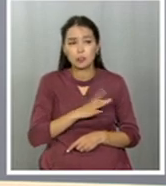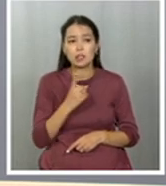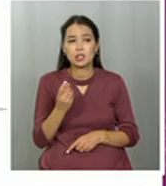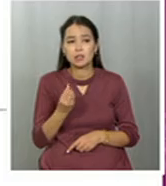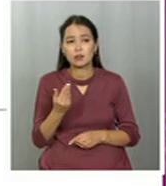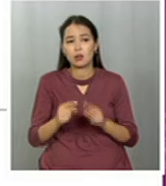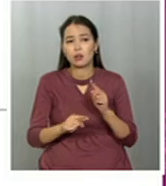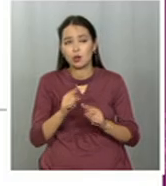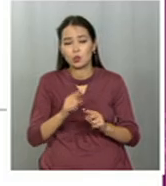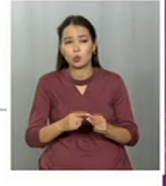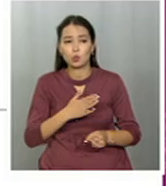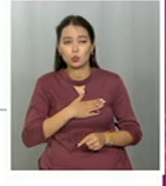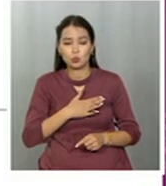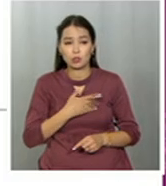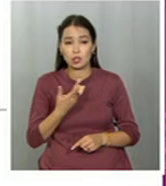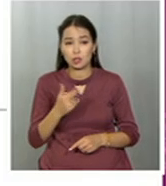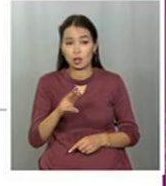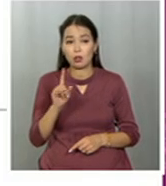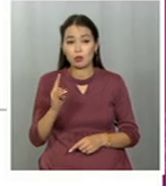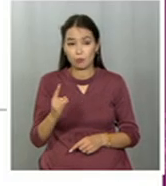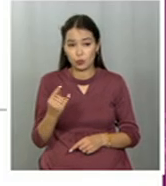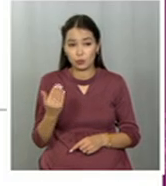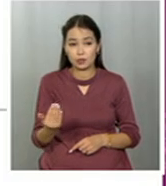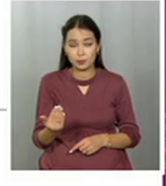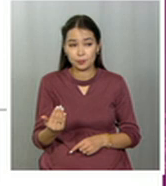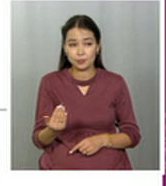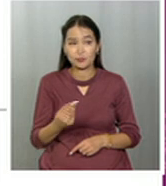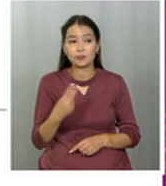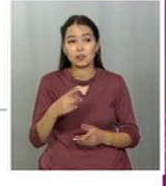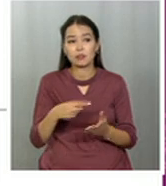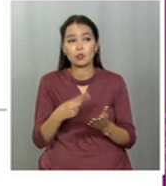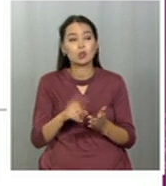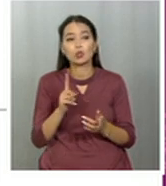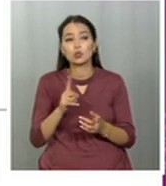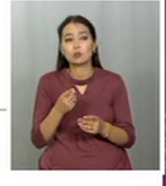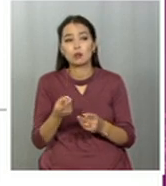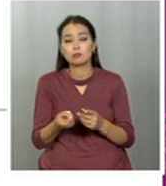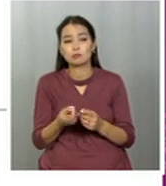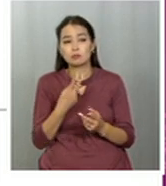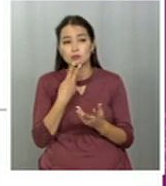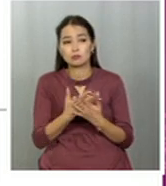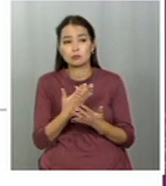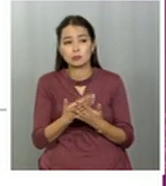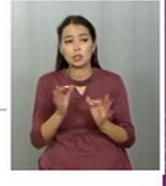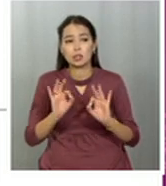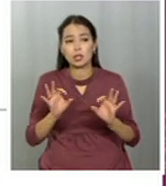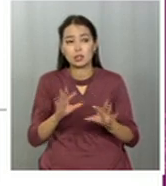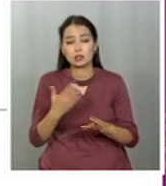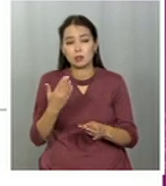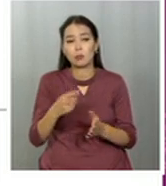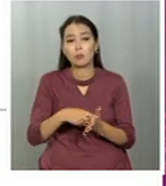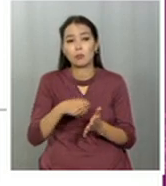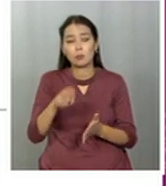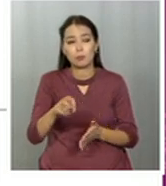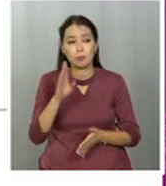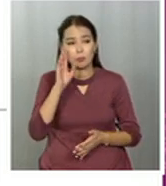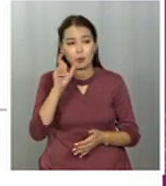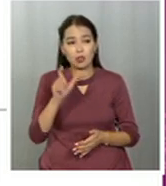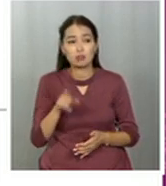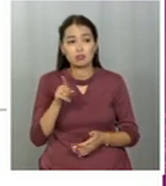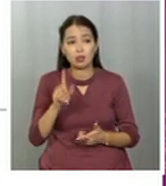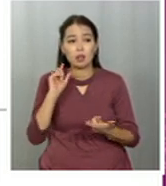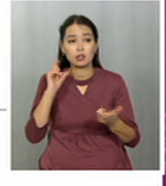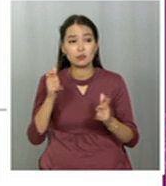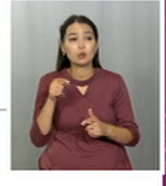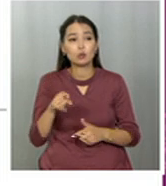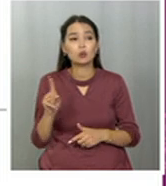ребенка. Второй вопрос. Что означает высказывание, адресованное мальчику? «Ты отверг то, с